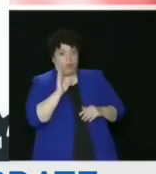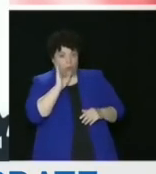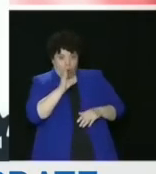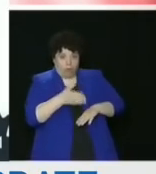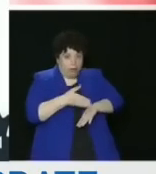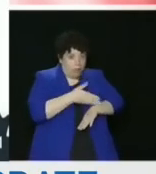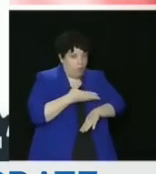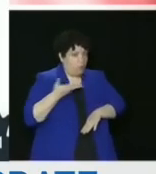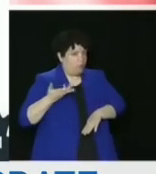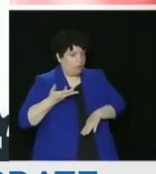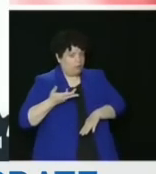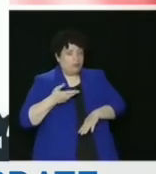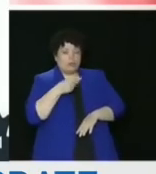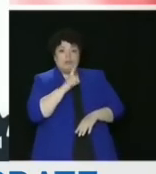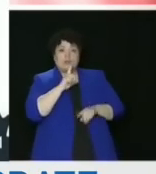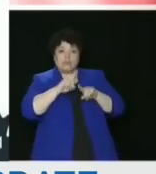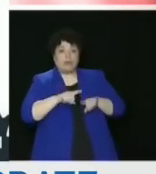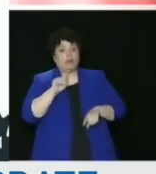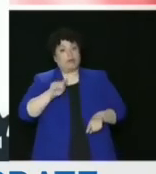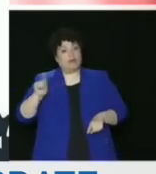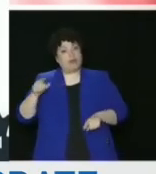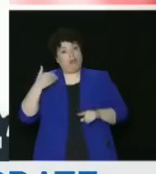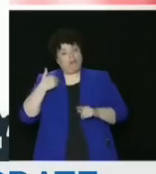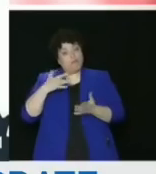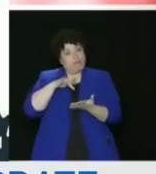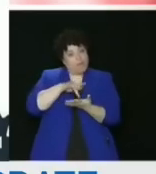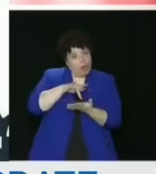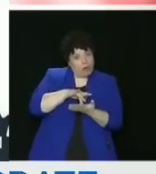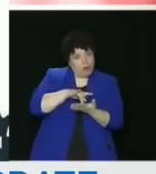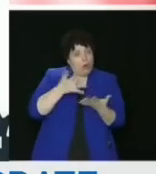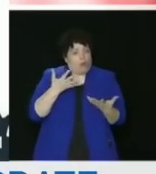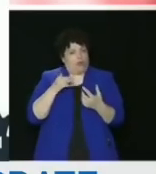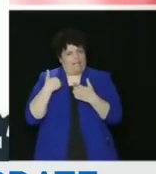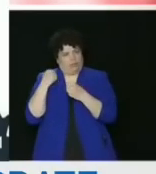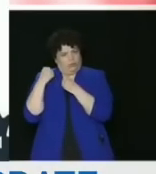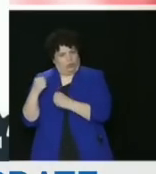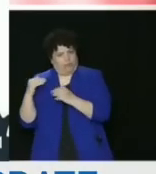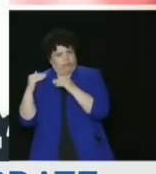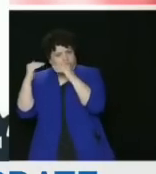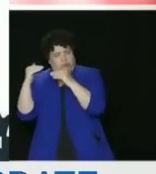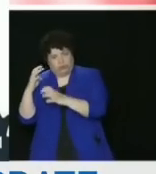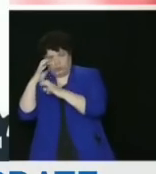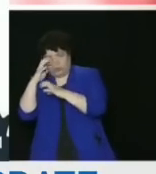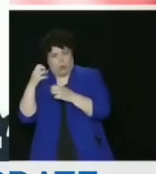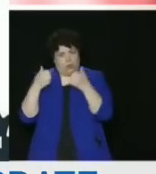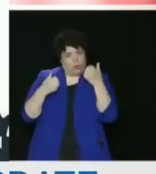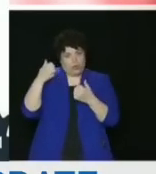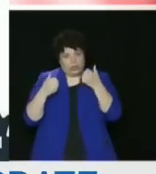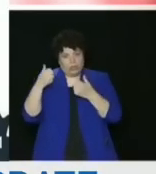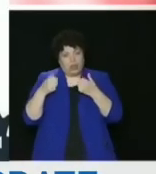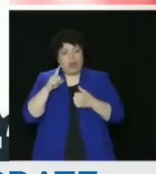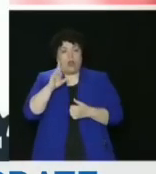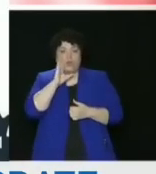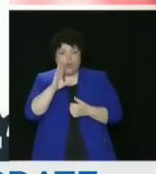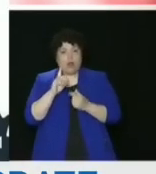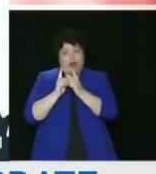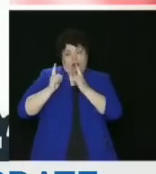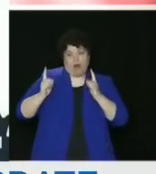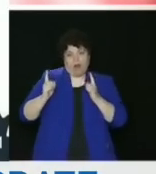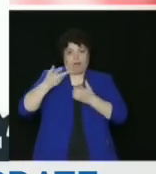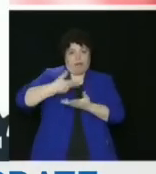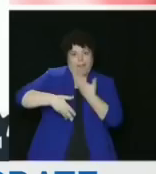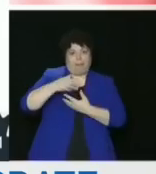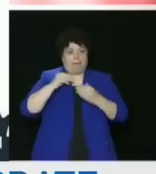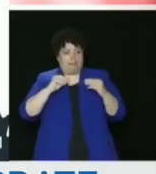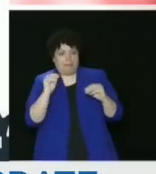have, sont modérément depending on whether et the fortement measures are efficaces pour moderately réduire les or taux de strongly contact en effective in reducing dans in-person l'ensemble de contact la rates across collectivité. the community.